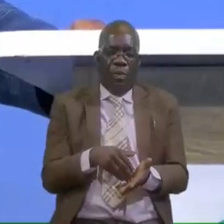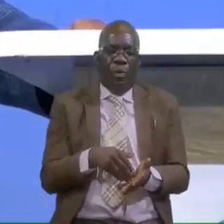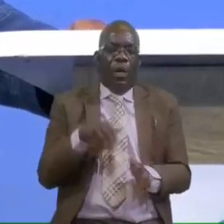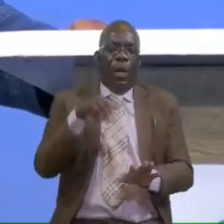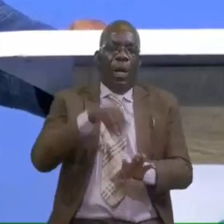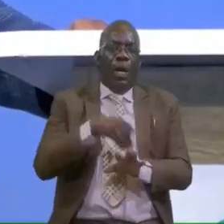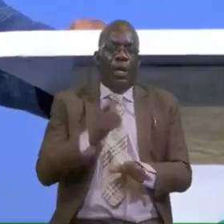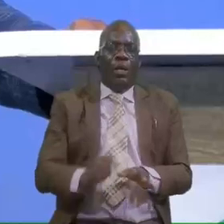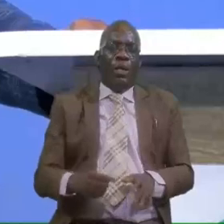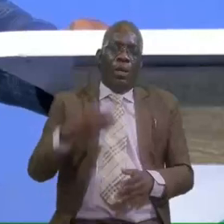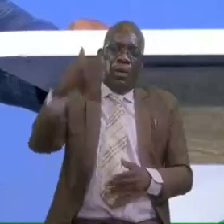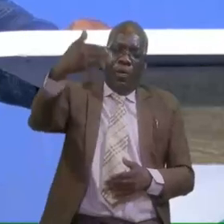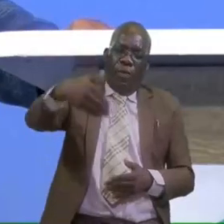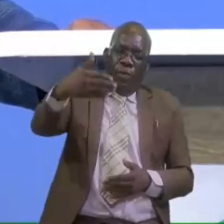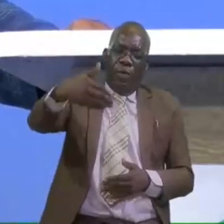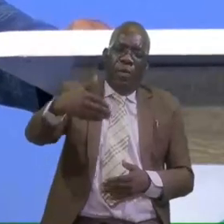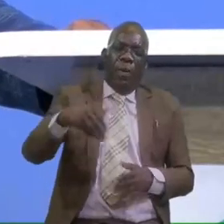Devant.